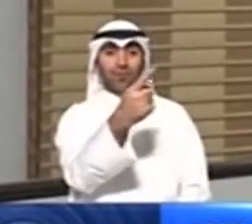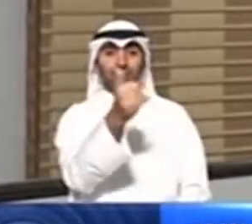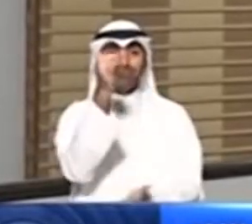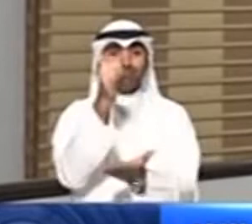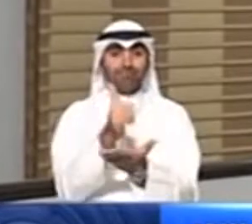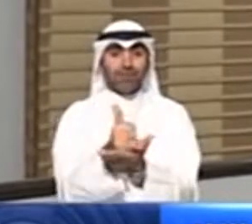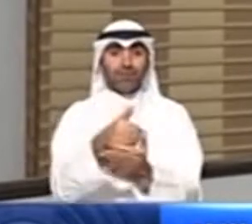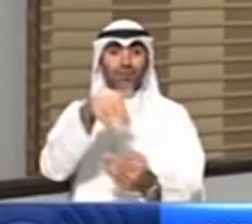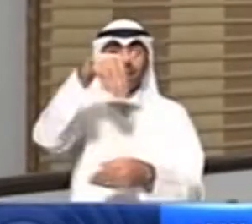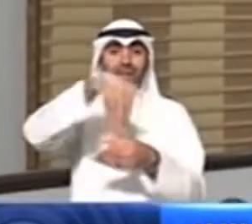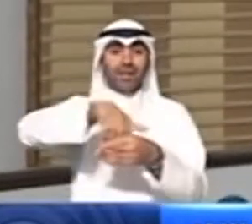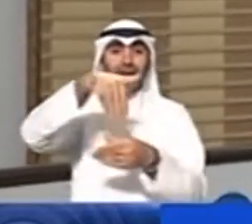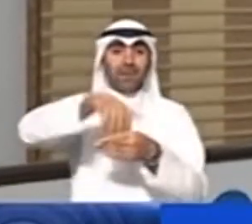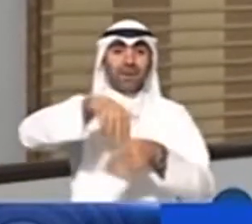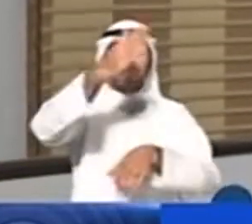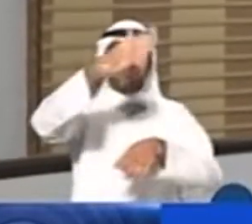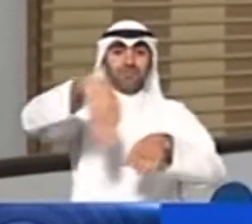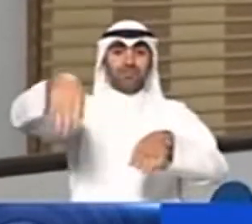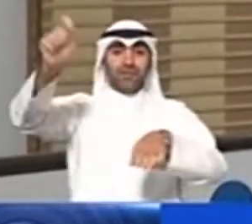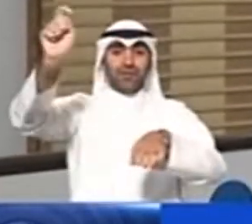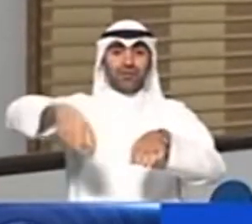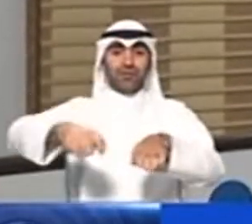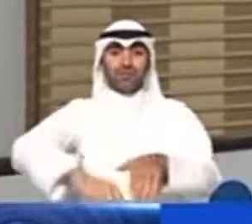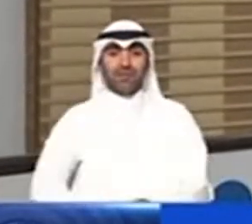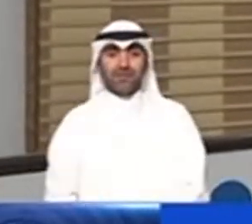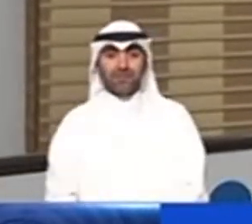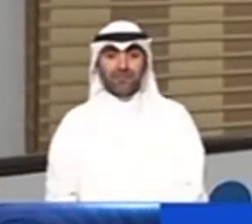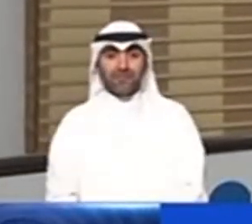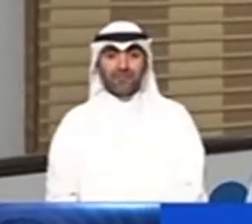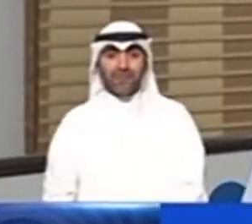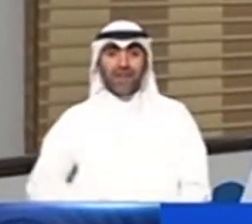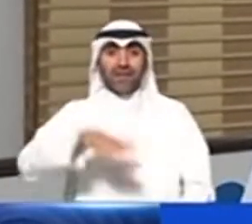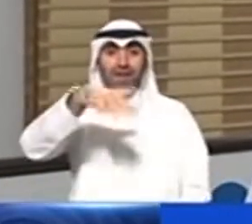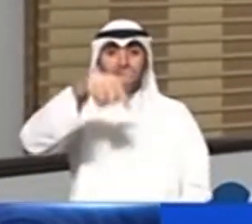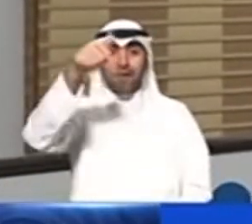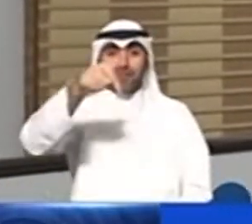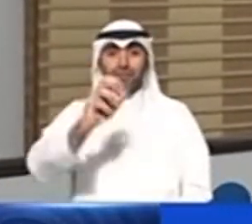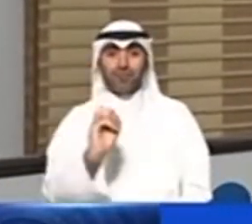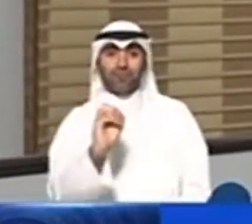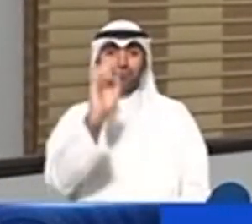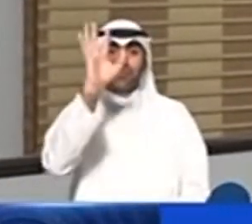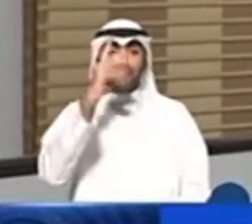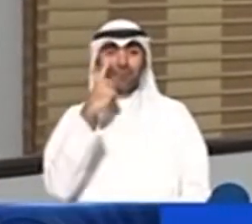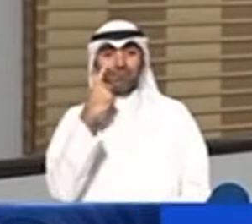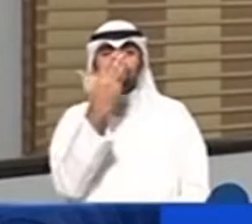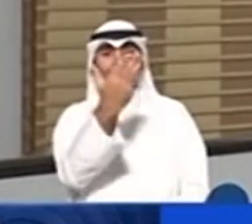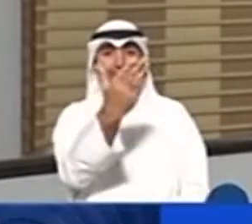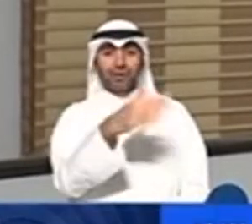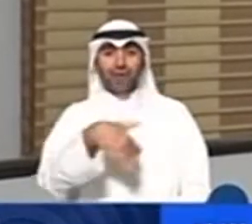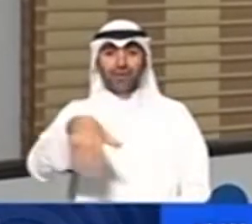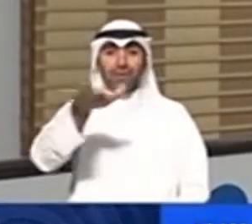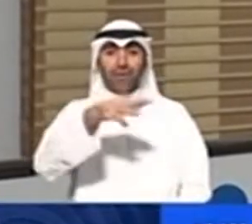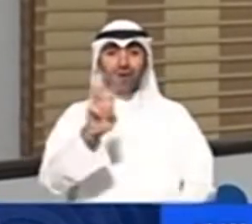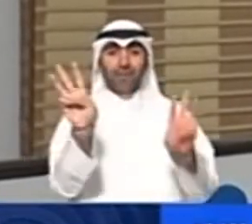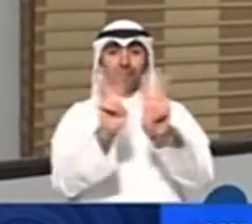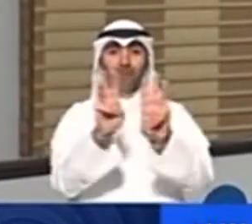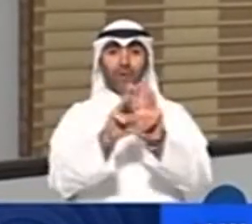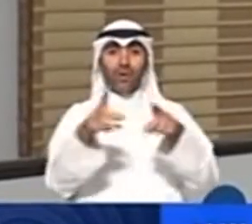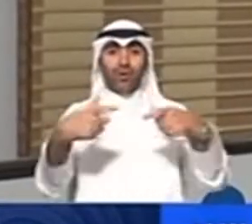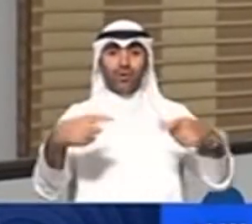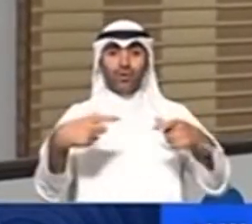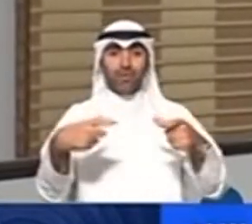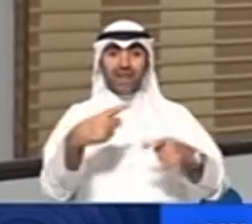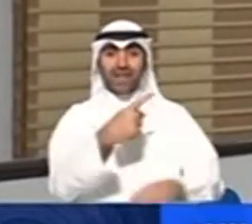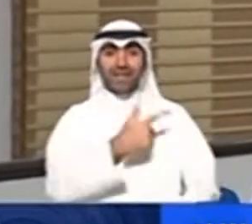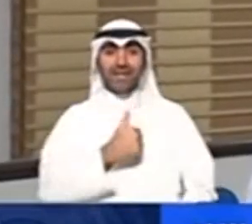لدعوة المفوضية الأهلية الديمقراطية في جمعية الشفافية الكويتية المتمثل دورها في رصد ومراقبة انتخابات مجلس الأمة